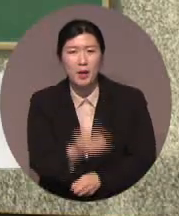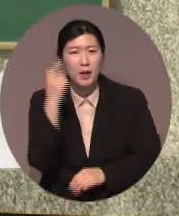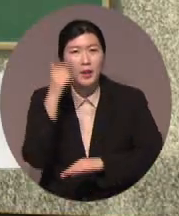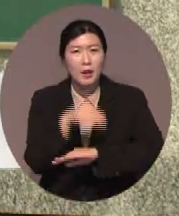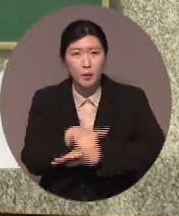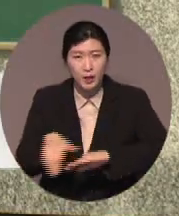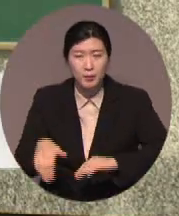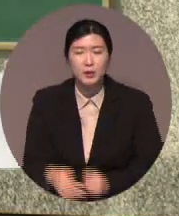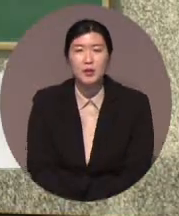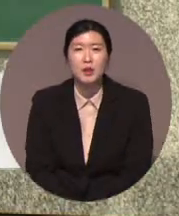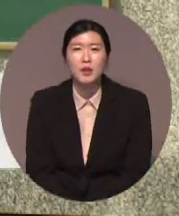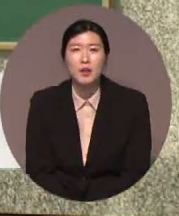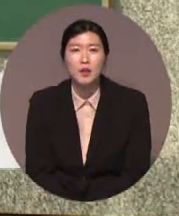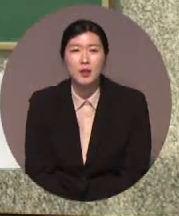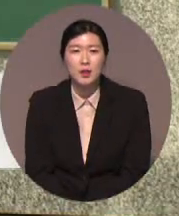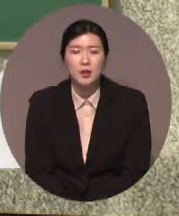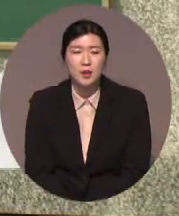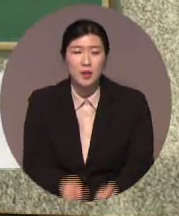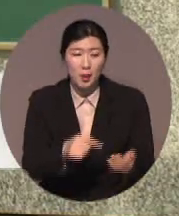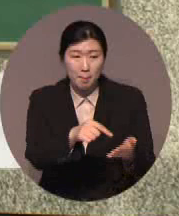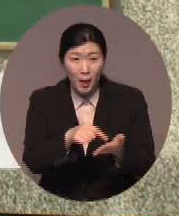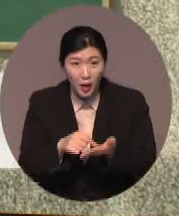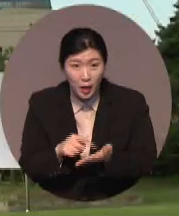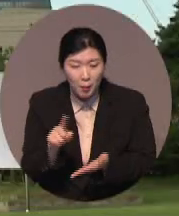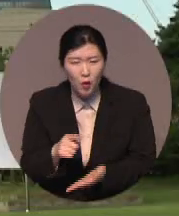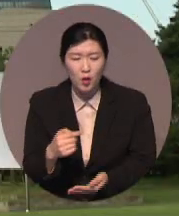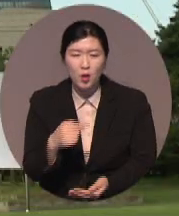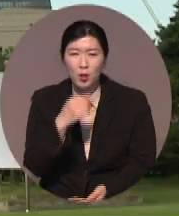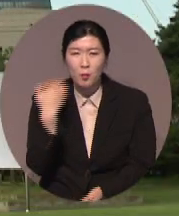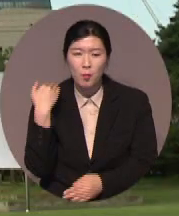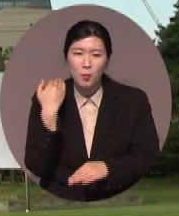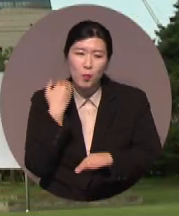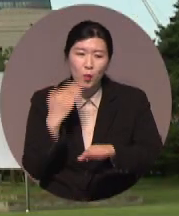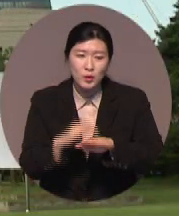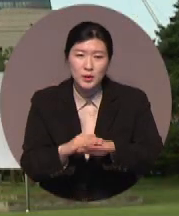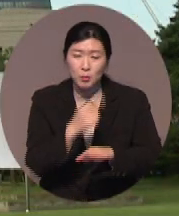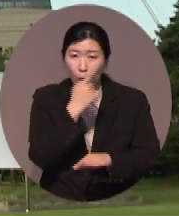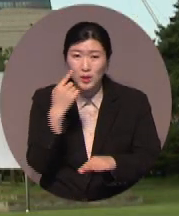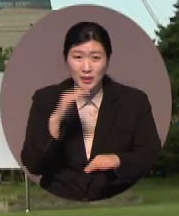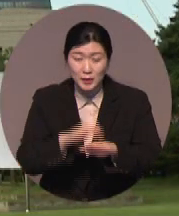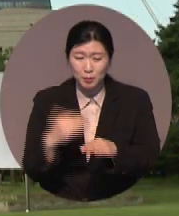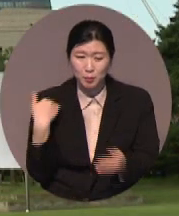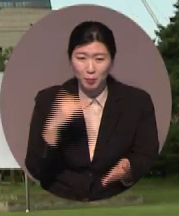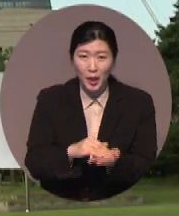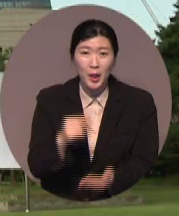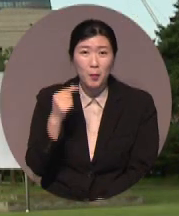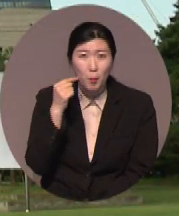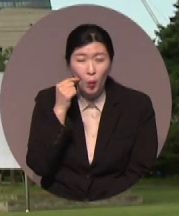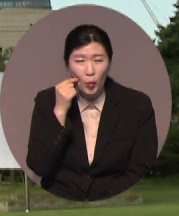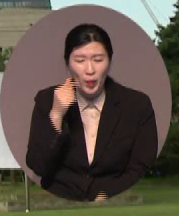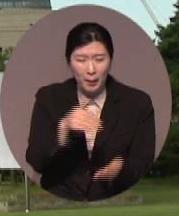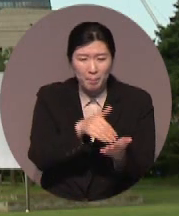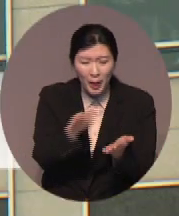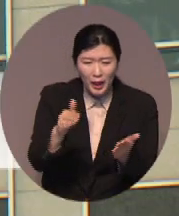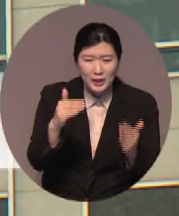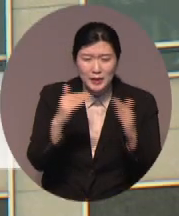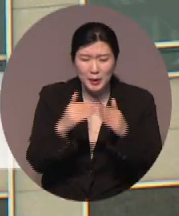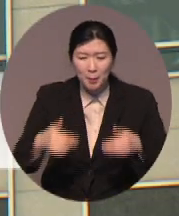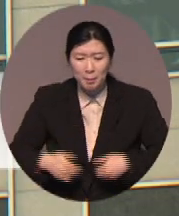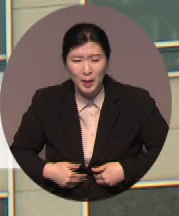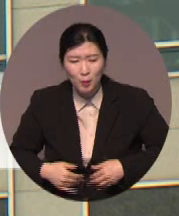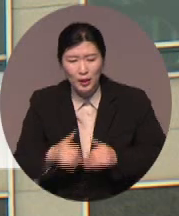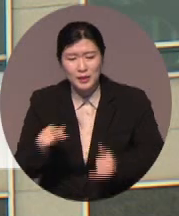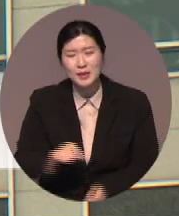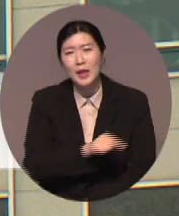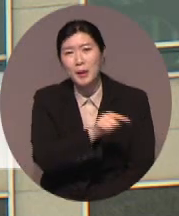했습니다 지원대상은 보증금 미관한 피해가 확정되고 퇴거 명령 등으로 급히 주거지열이 필요한